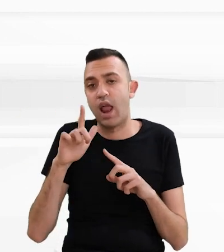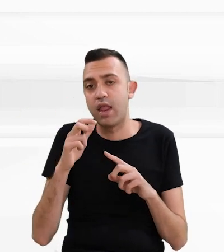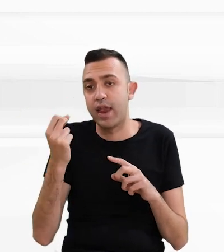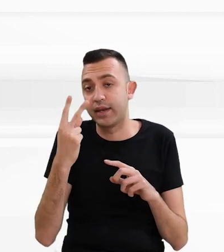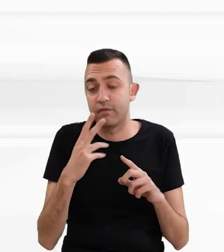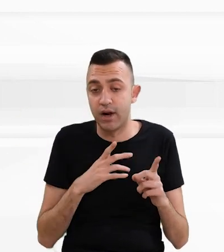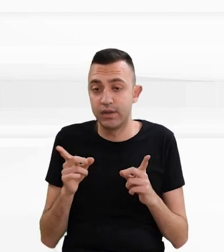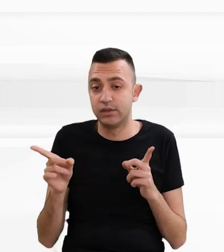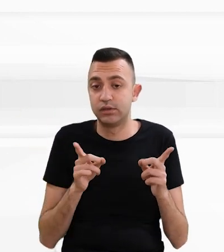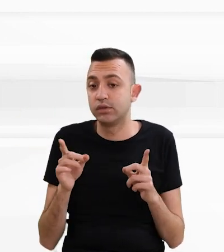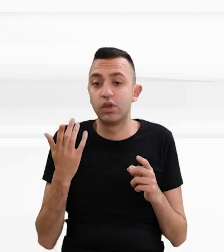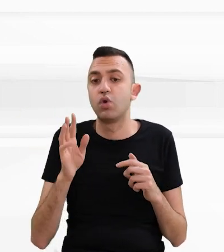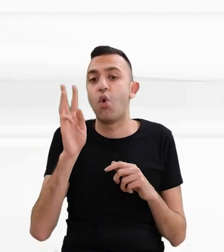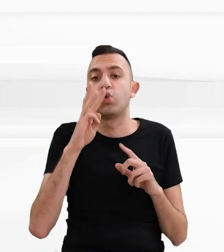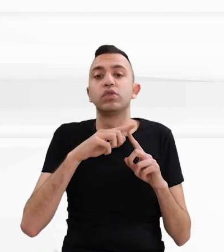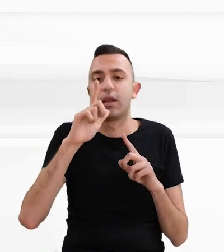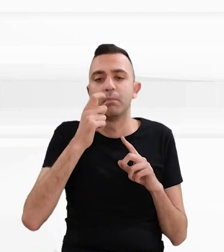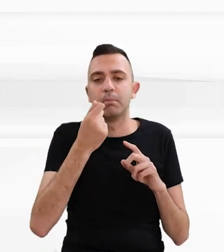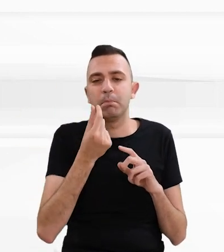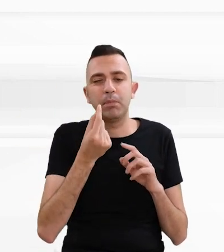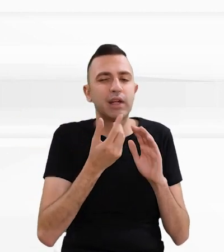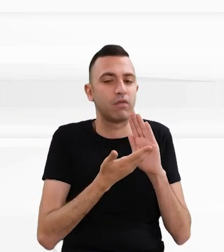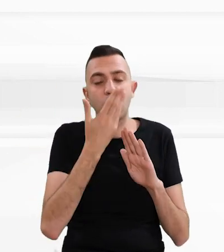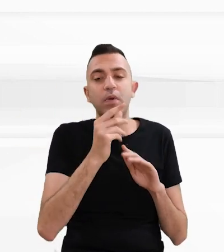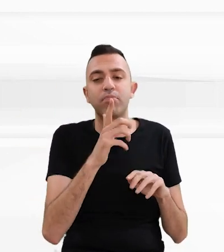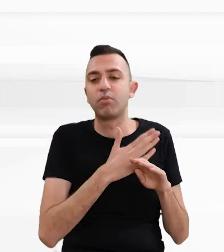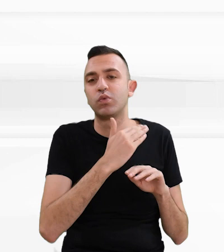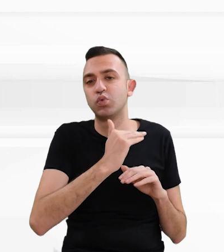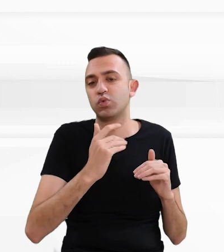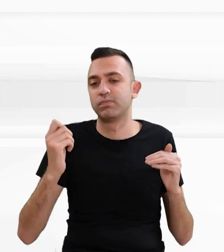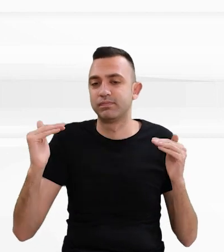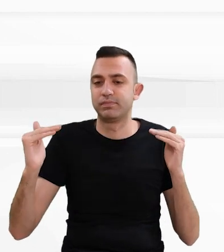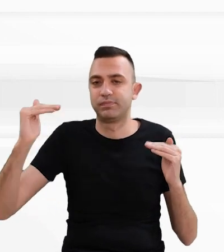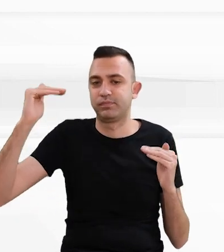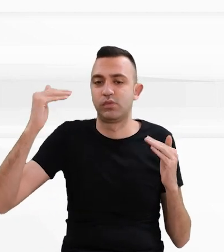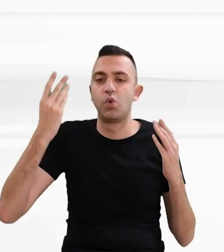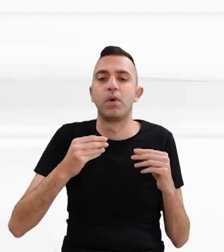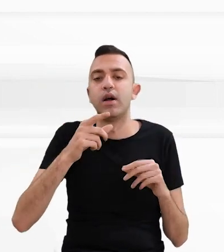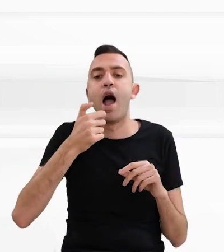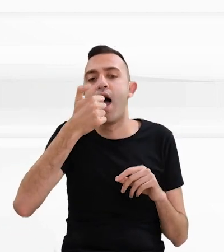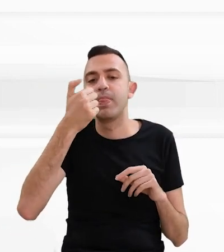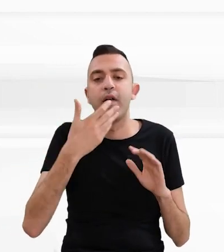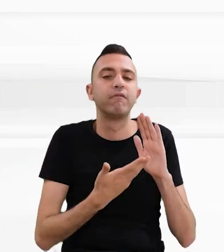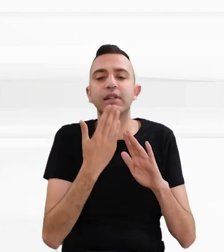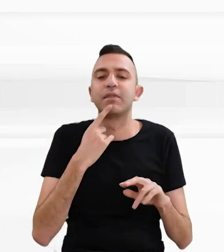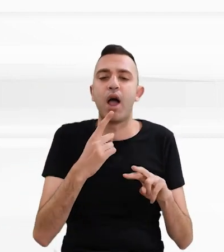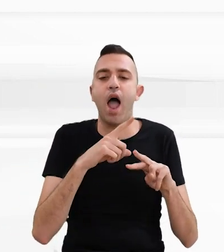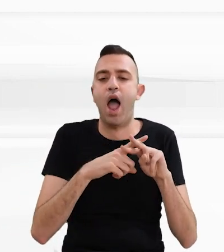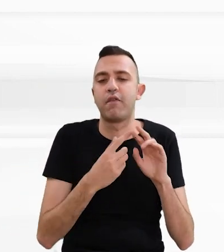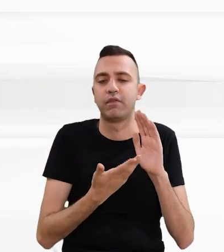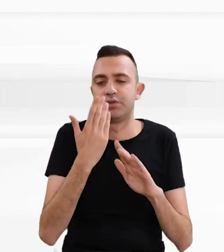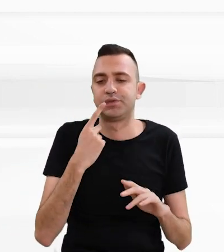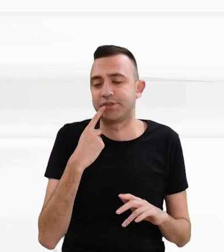liralık paketler değeri 50 liralık paketler ve 30 liralık paket olanlar daha fazla sayıda olacaktır Demek ki bu altı tane evine ayırdığı ama